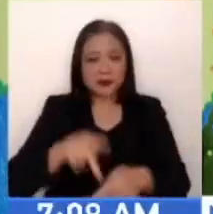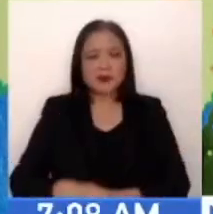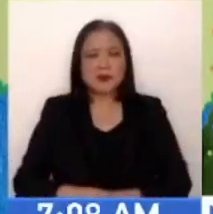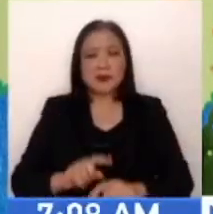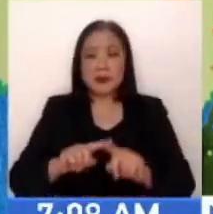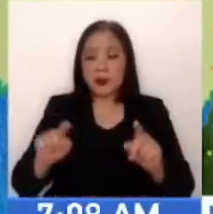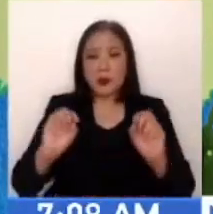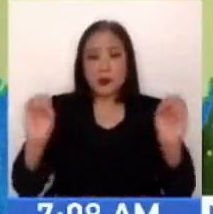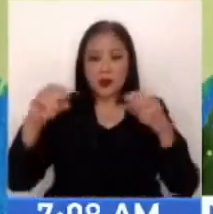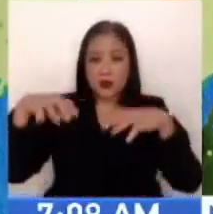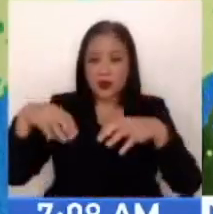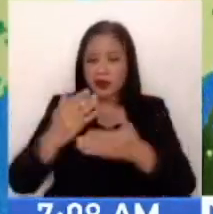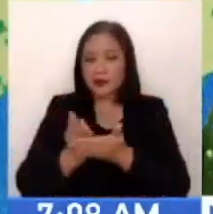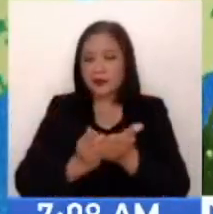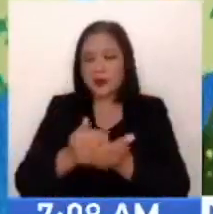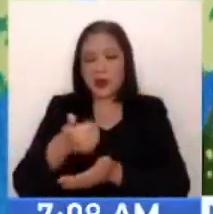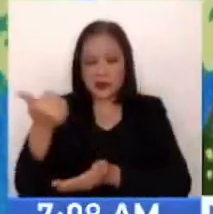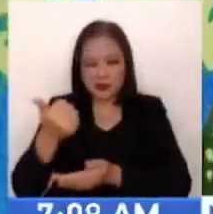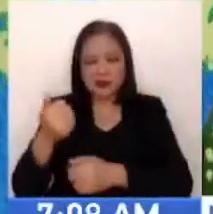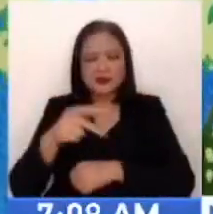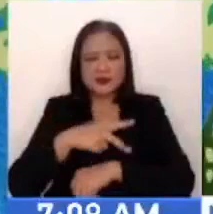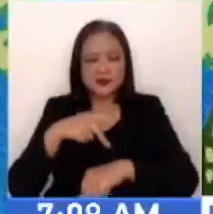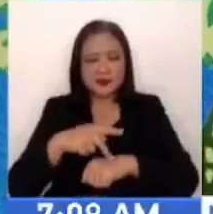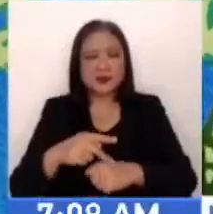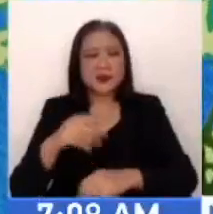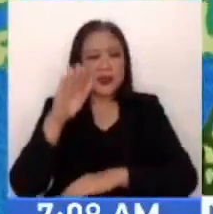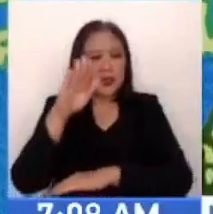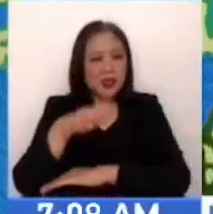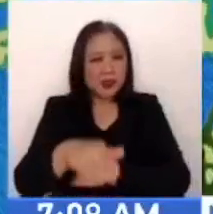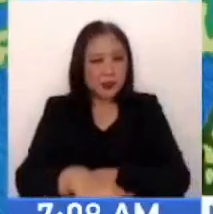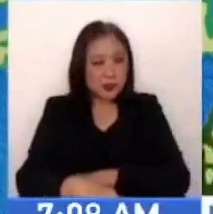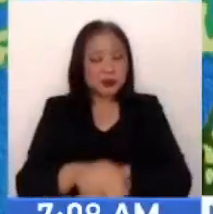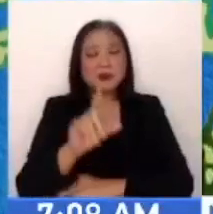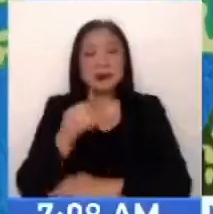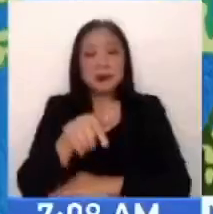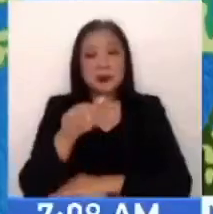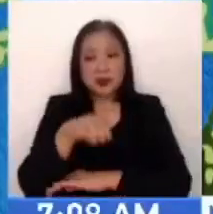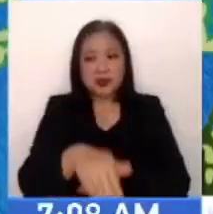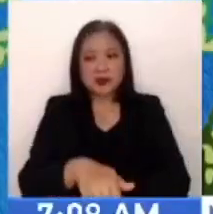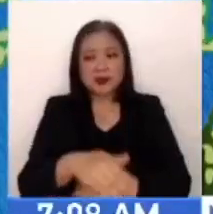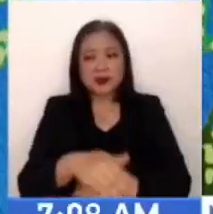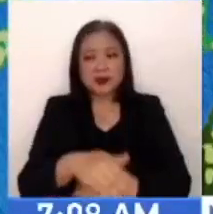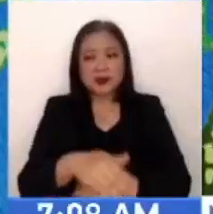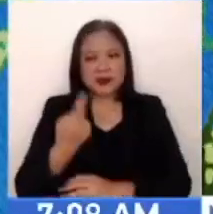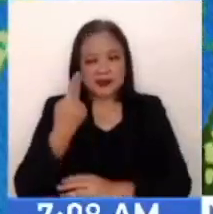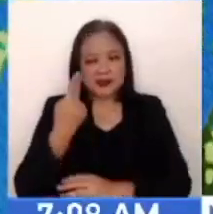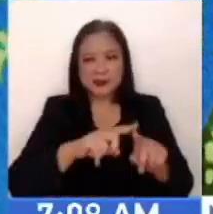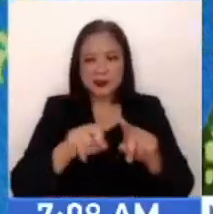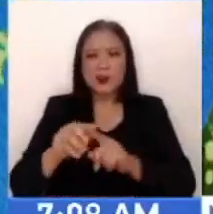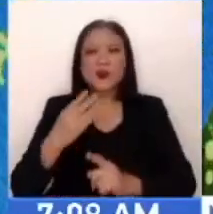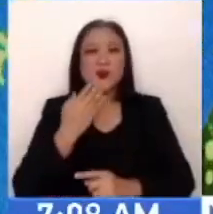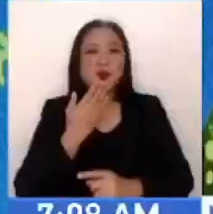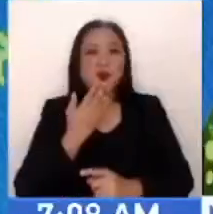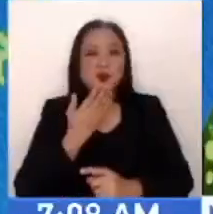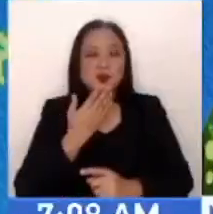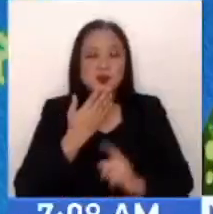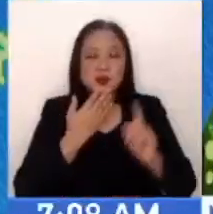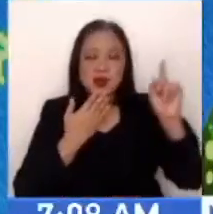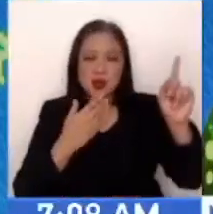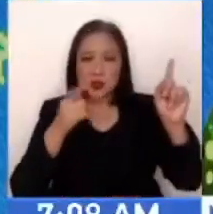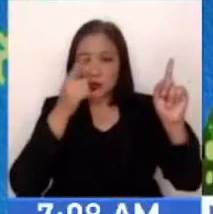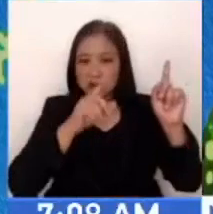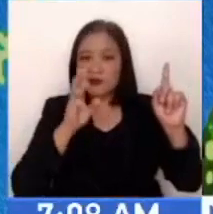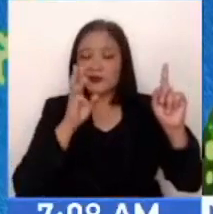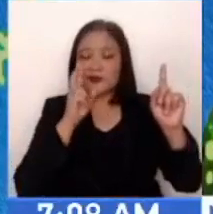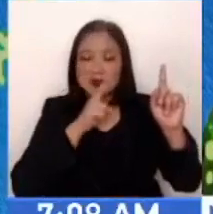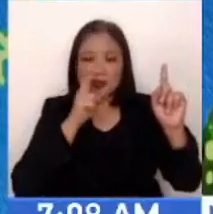bansa. Pagdating ng hapon, mamayang hapon, natakpan na ng iba't ibang kulay ang Luzon, Visayas at Mindanao. Yan po yung